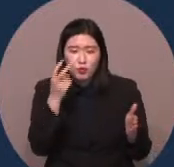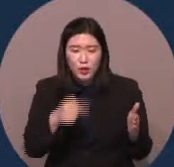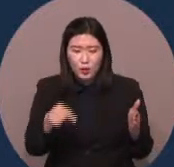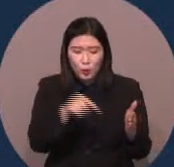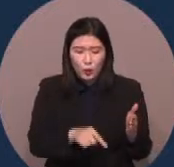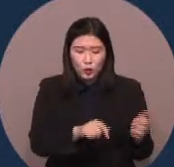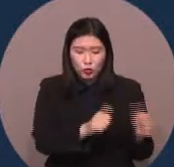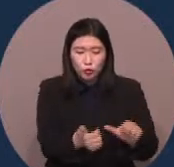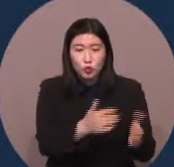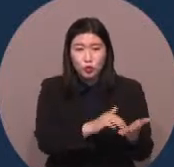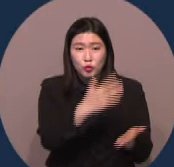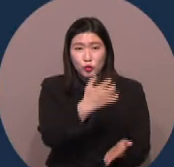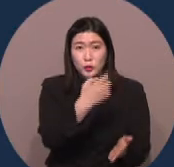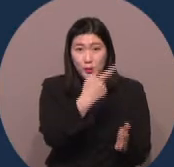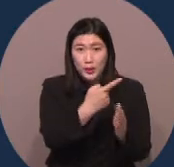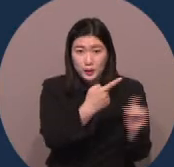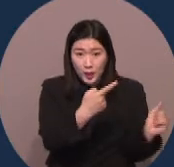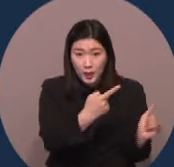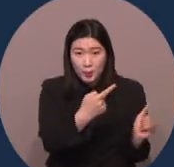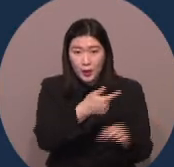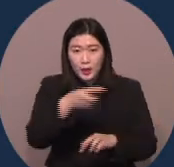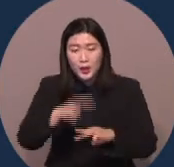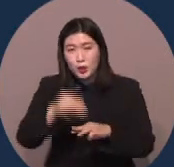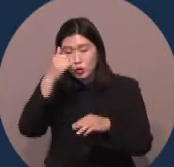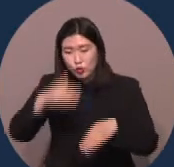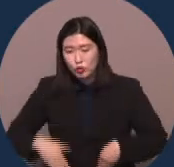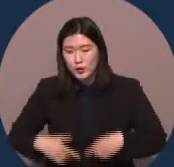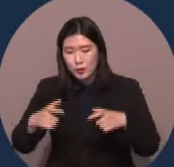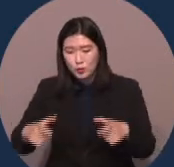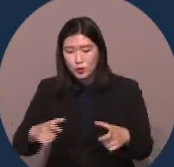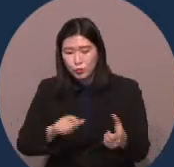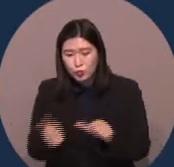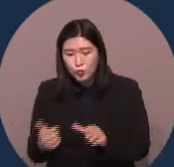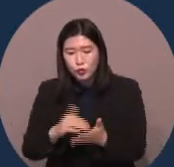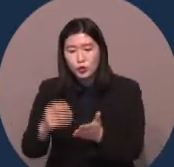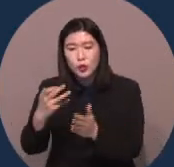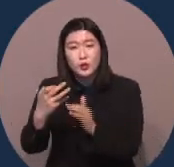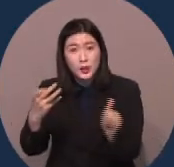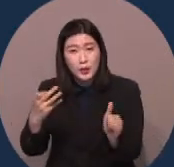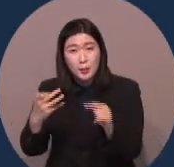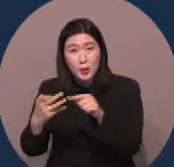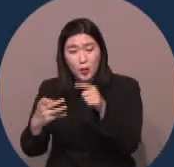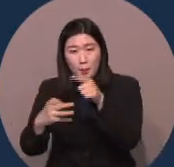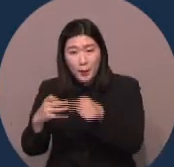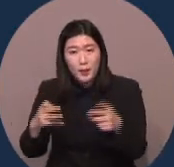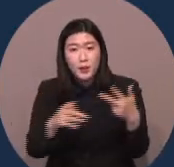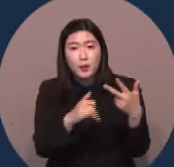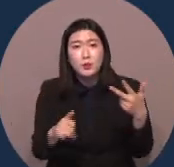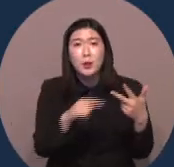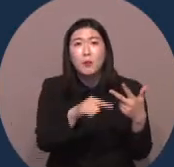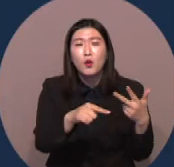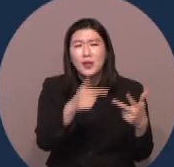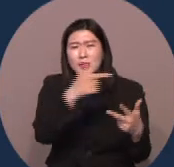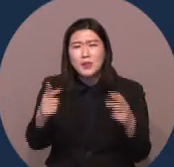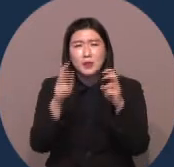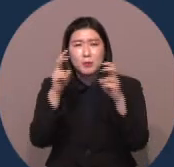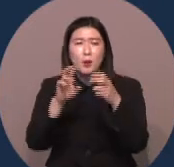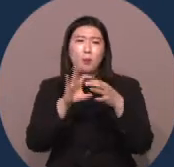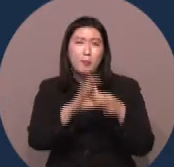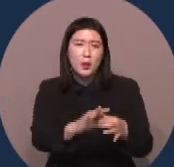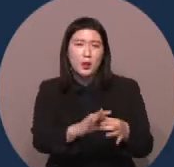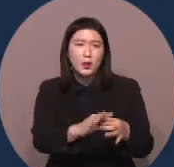91명 중 대전 충남에서 13명이 숨졌는데 절반 이상인 7명이 중대재해법 대상